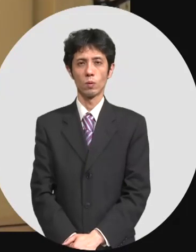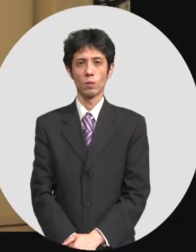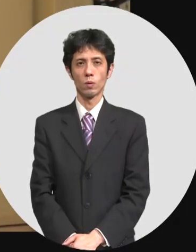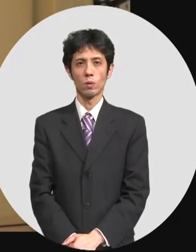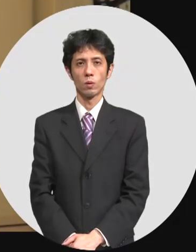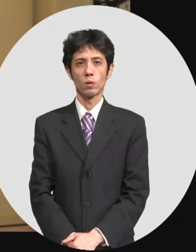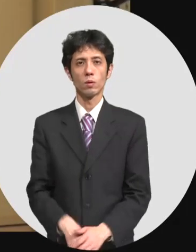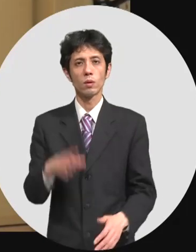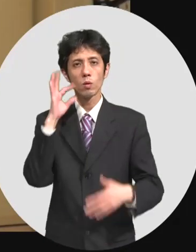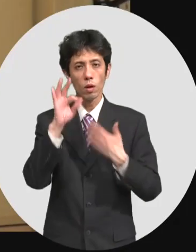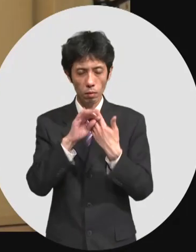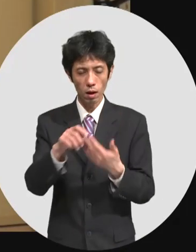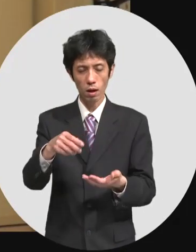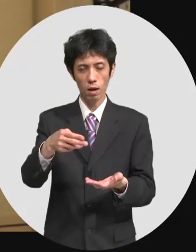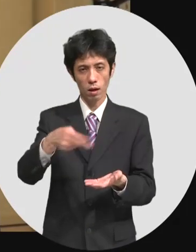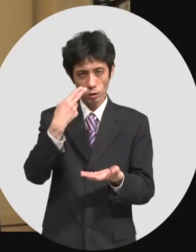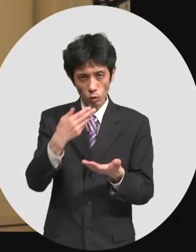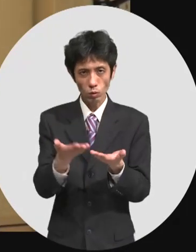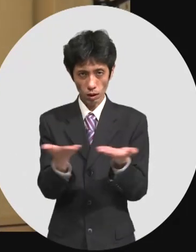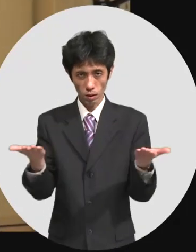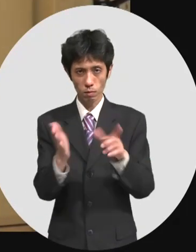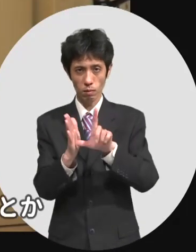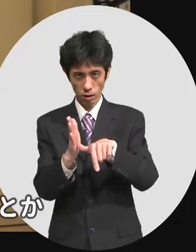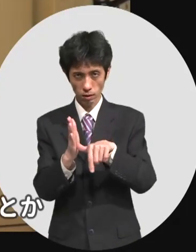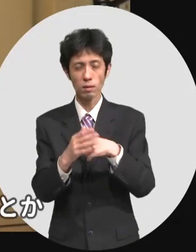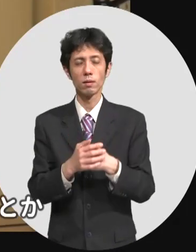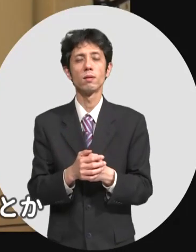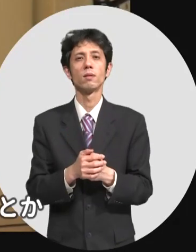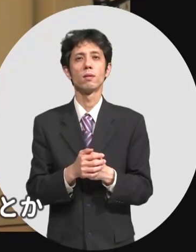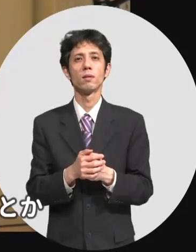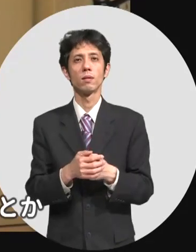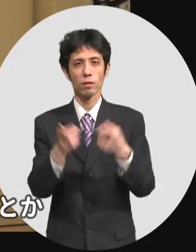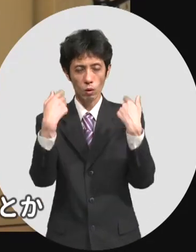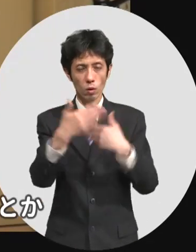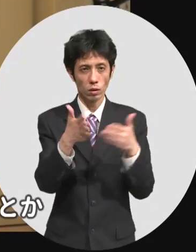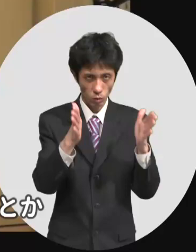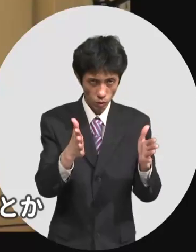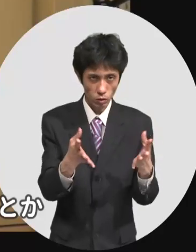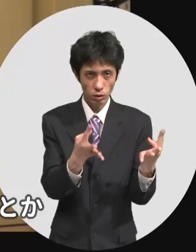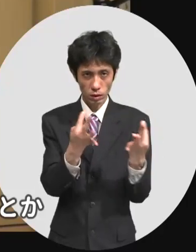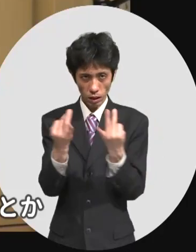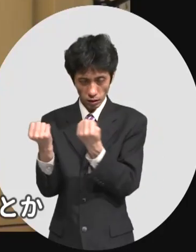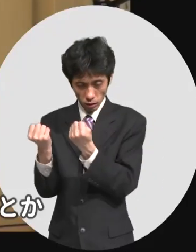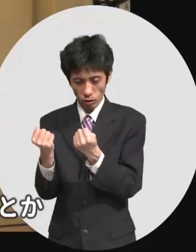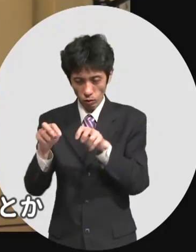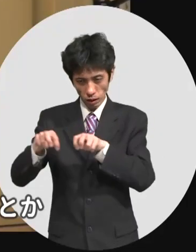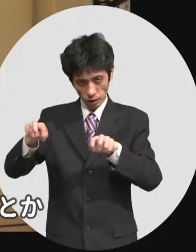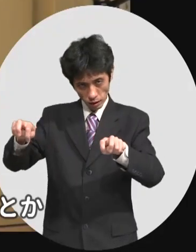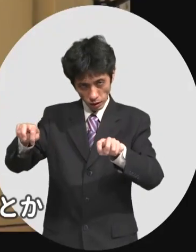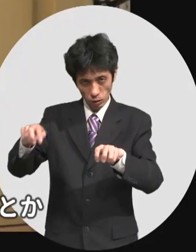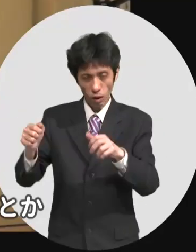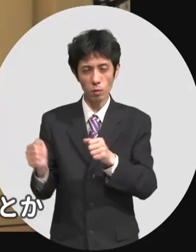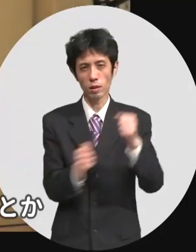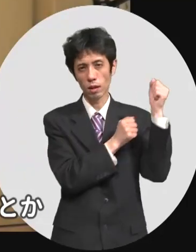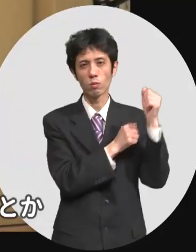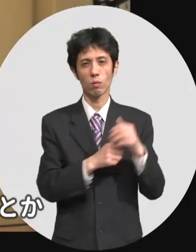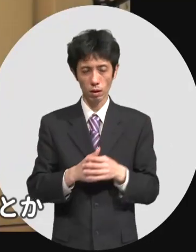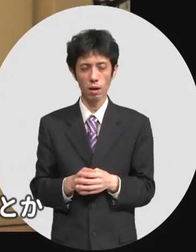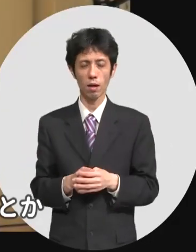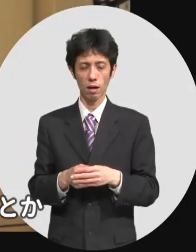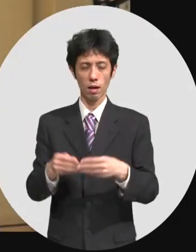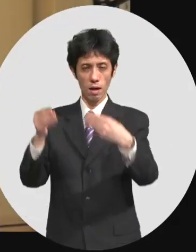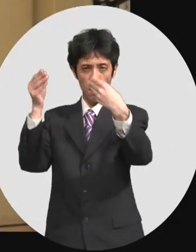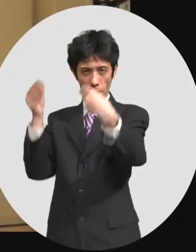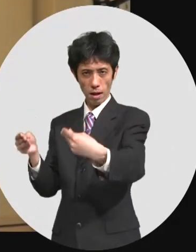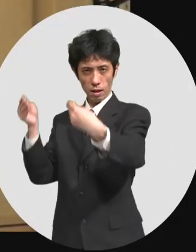主なもので、例えば飲食店だと個室とか多人数での座敷席との利用は避けると